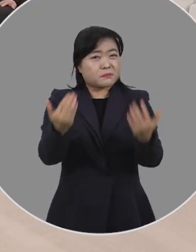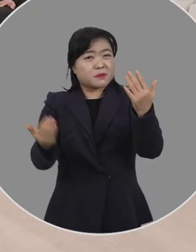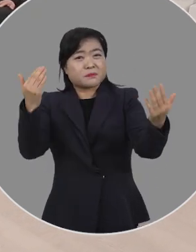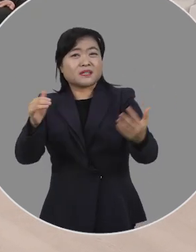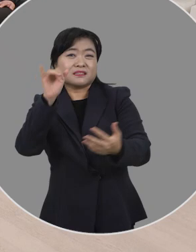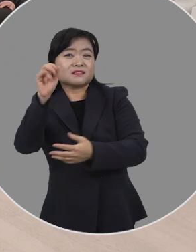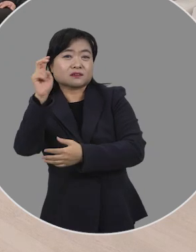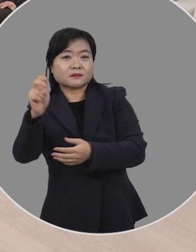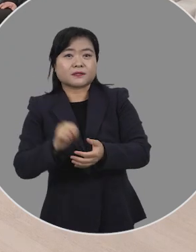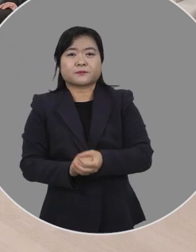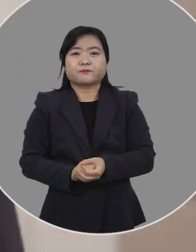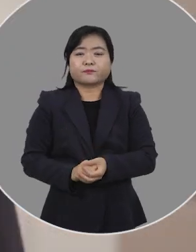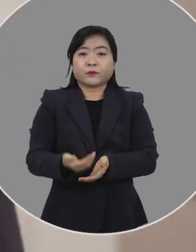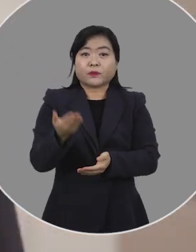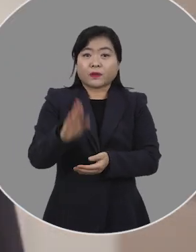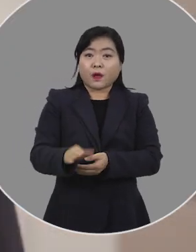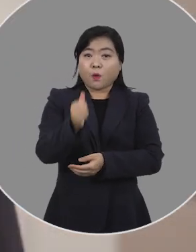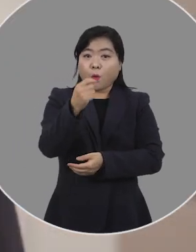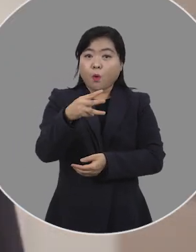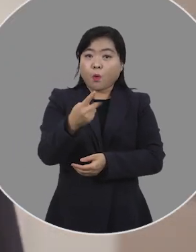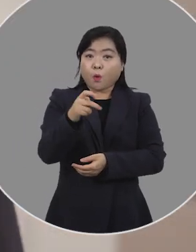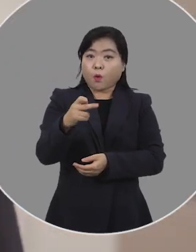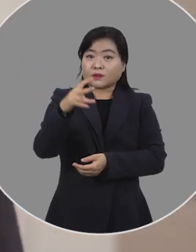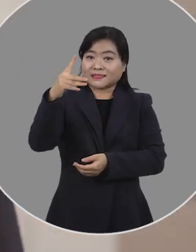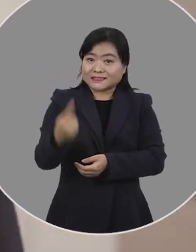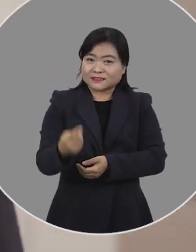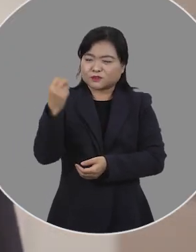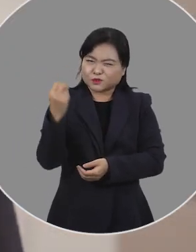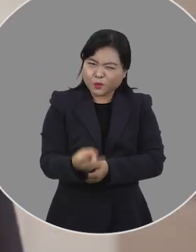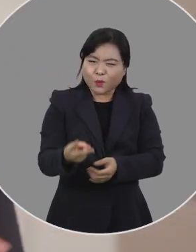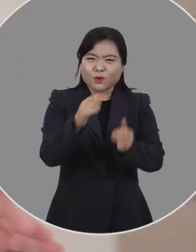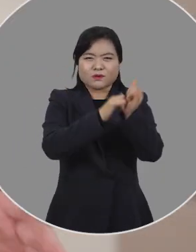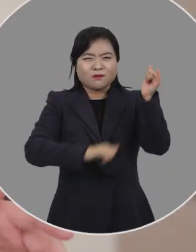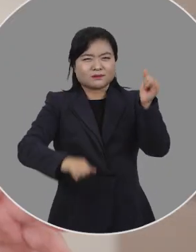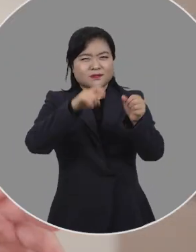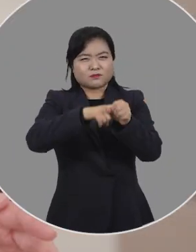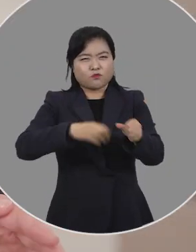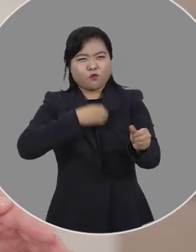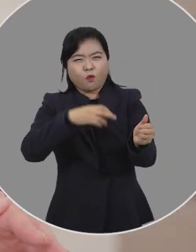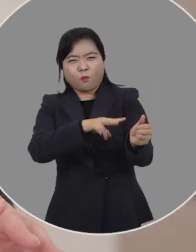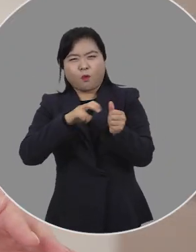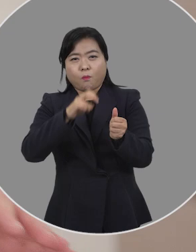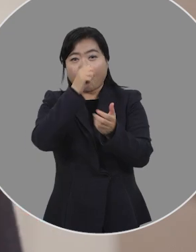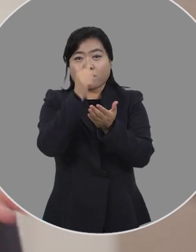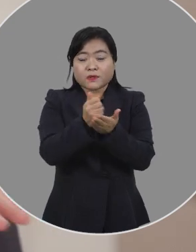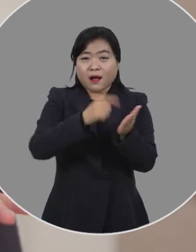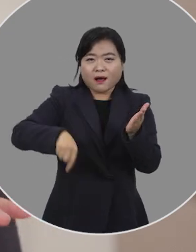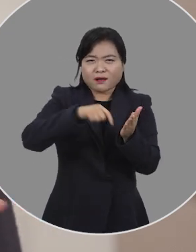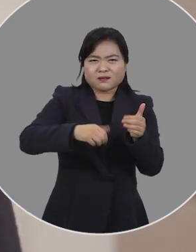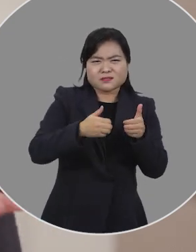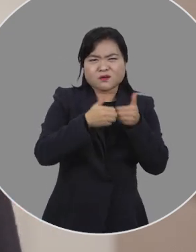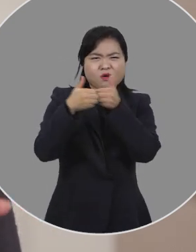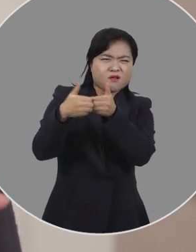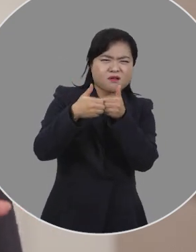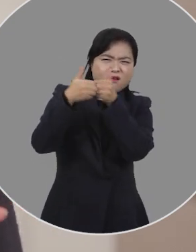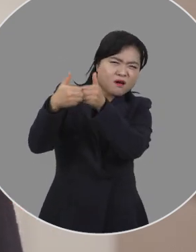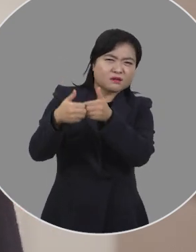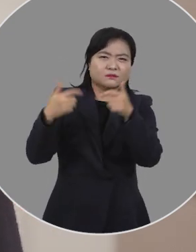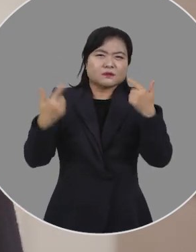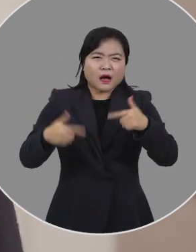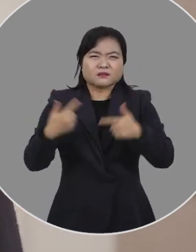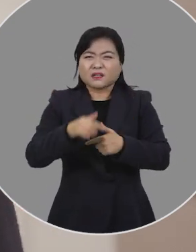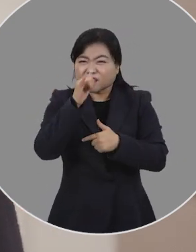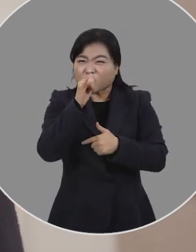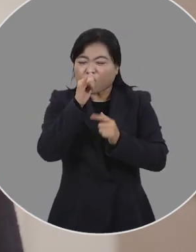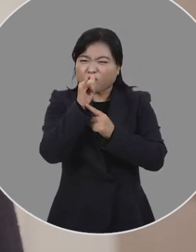근데 뭐 홀로코스트뿐만이 아니라 지금까지 생겼던 역사적인 그런 혐오 범죄에 있어서 항상 그 저항의 목소리가 있기는 있었겠죠.